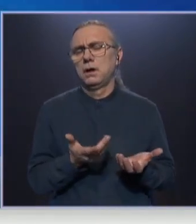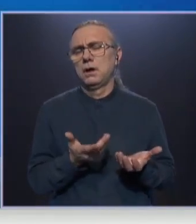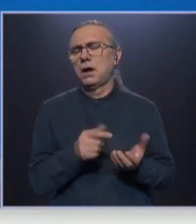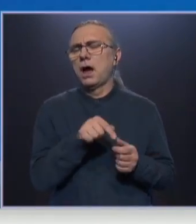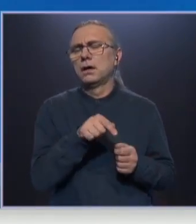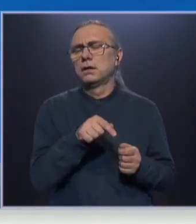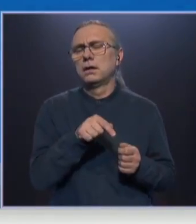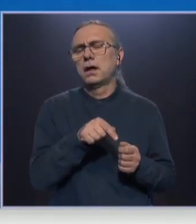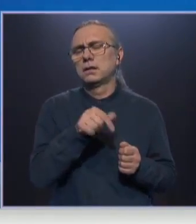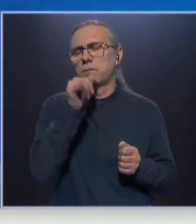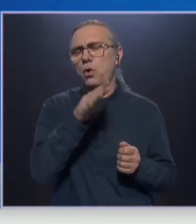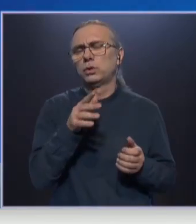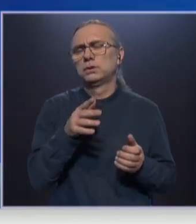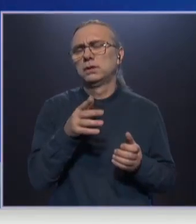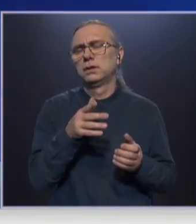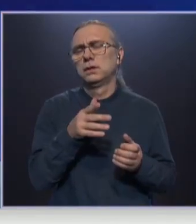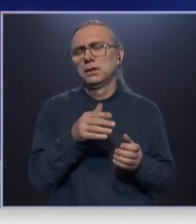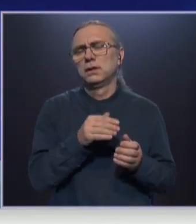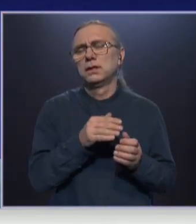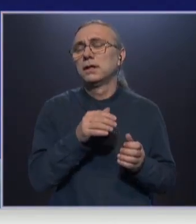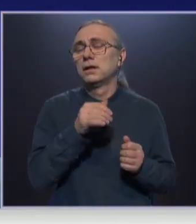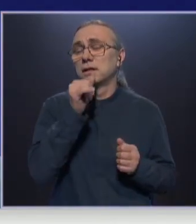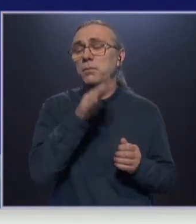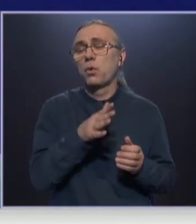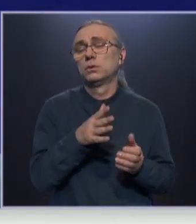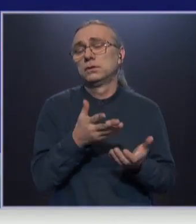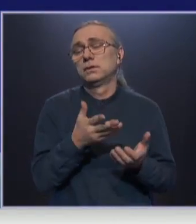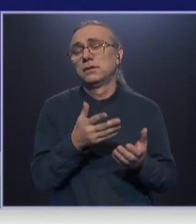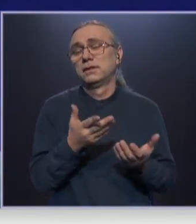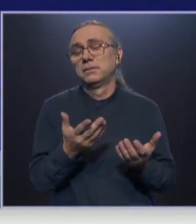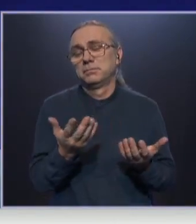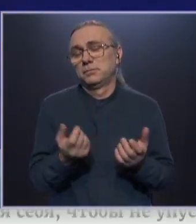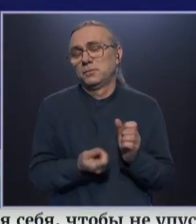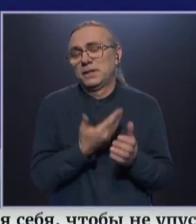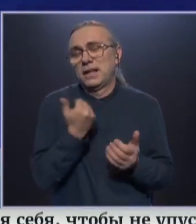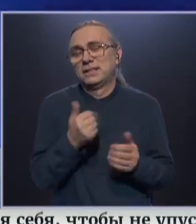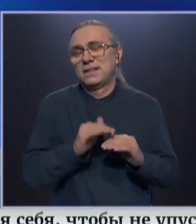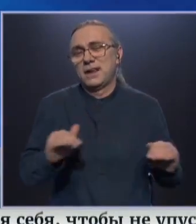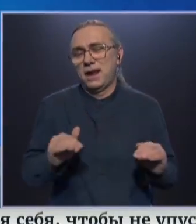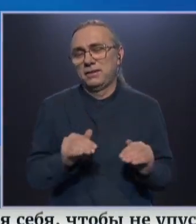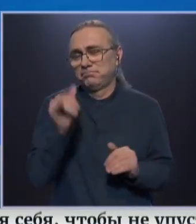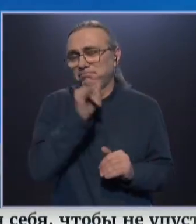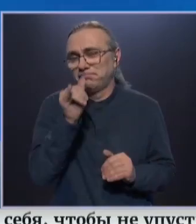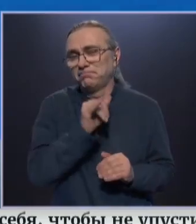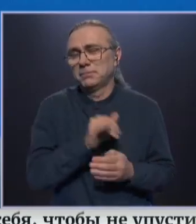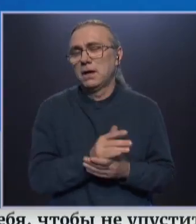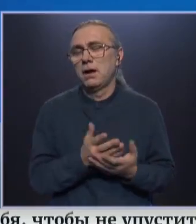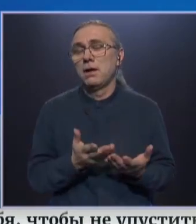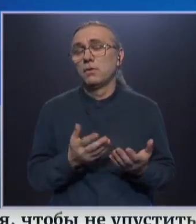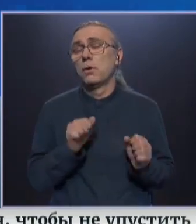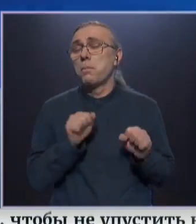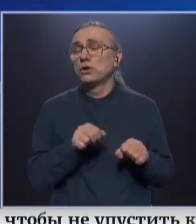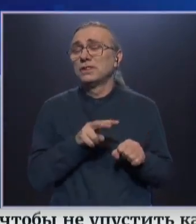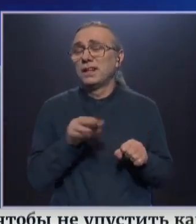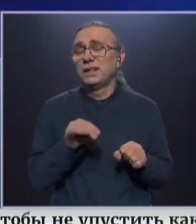ребенка. Можем ли мы с мужем молиться о даровании чудородия нашим детям? А если да, то кому, кроме Господа и Богородицы? Спасибо. Да, конечно. Я